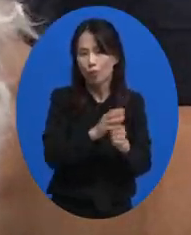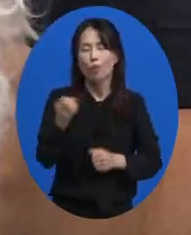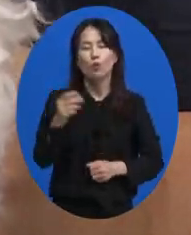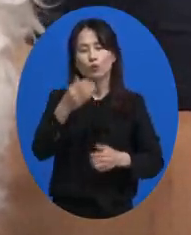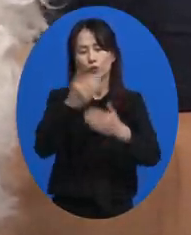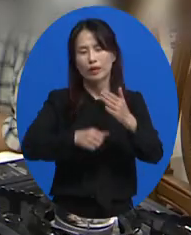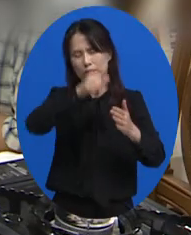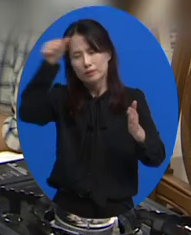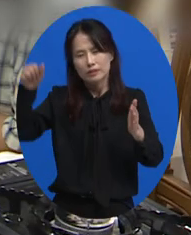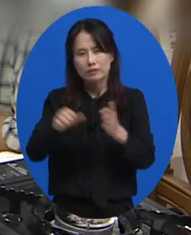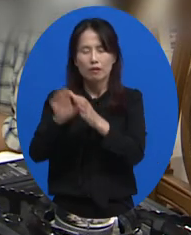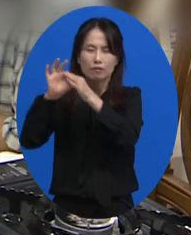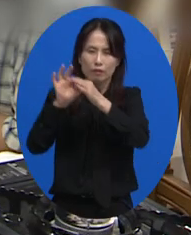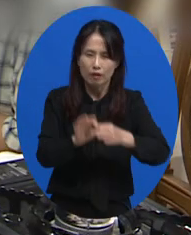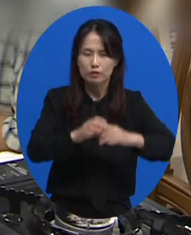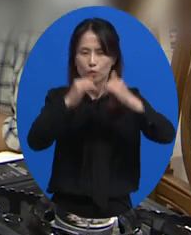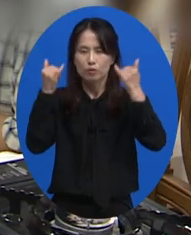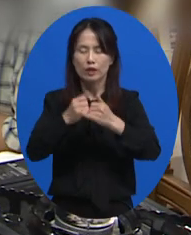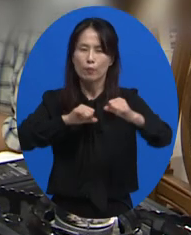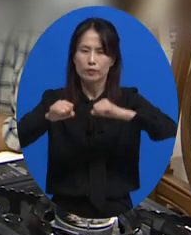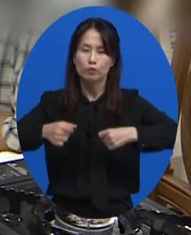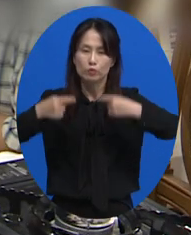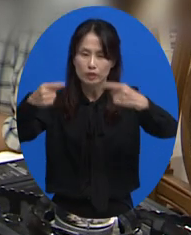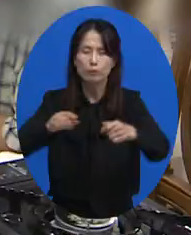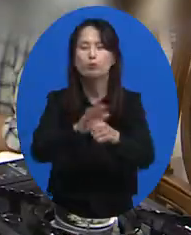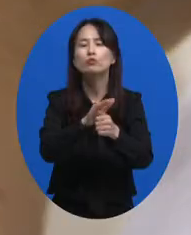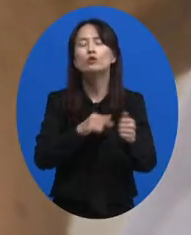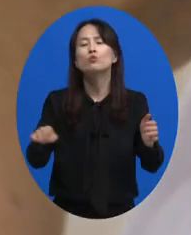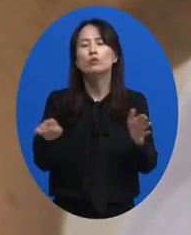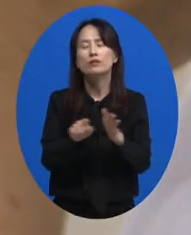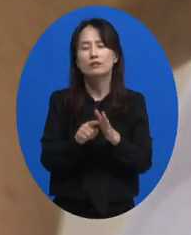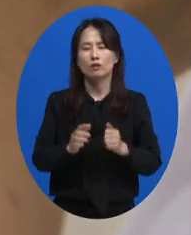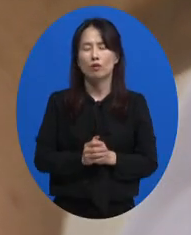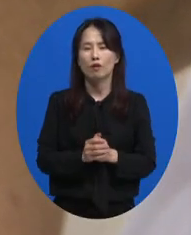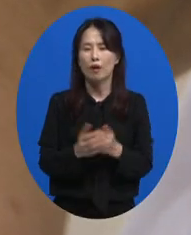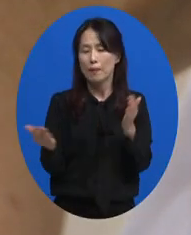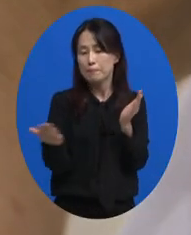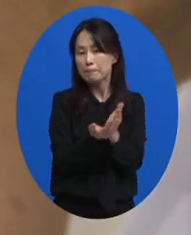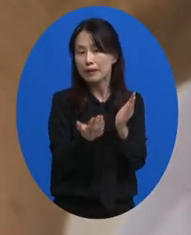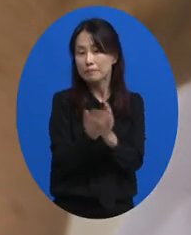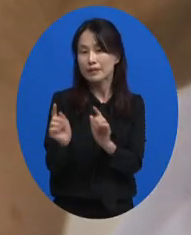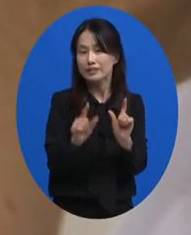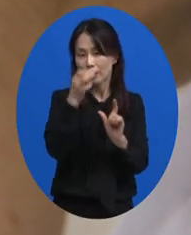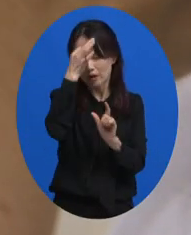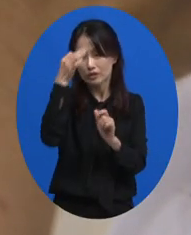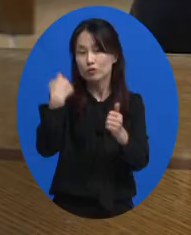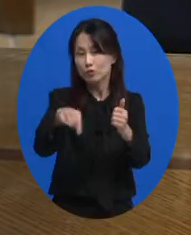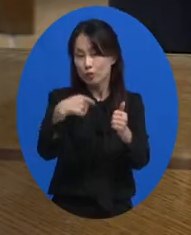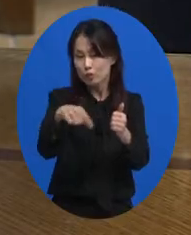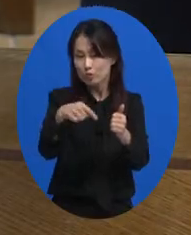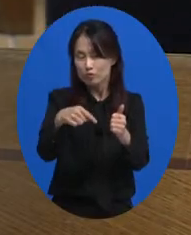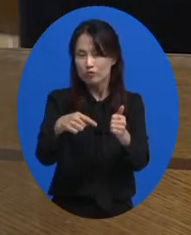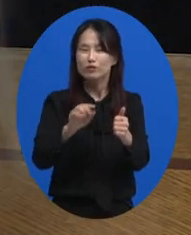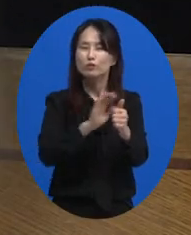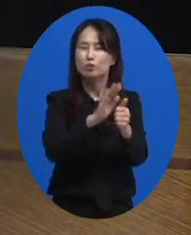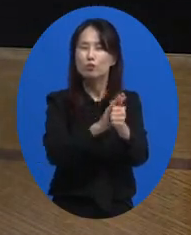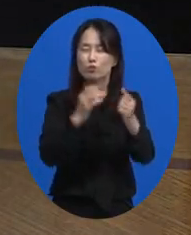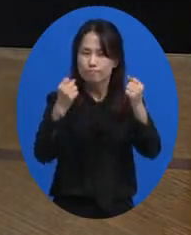인생 2막에도 지속적으로 사회활동에 참여할 수 있게 경기도가 세대에 맞는 생활기술